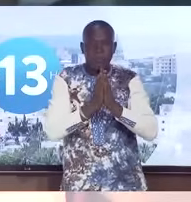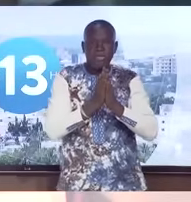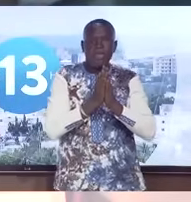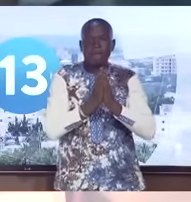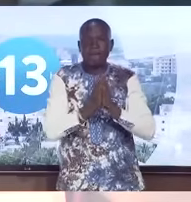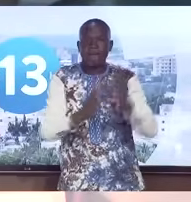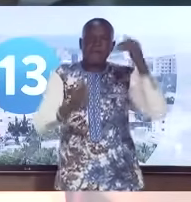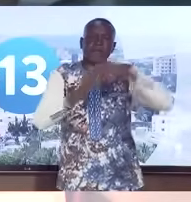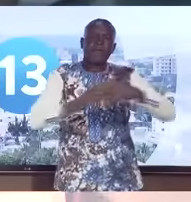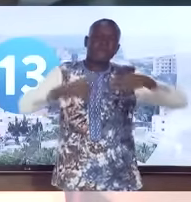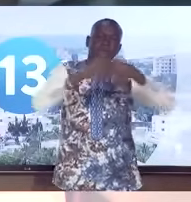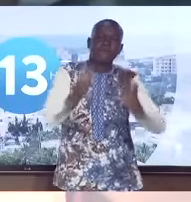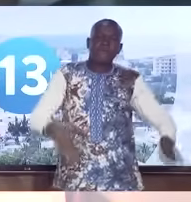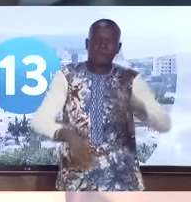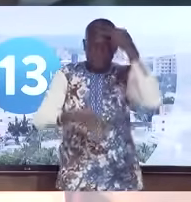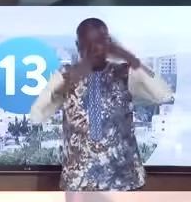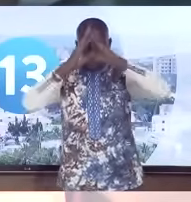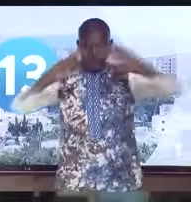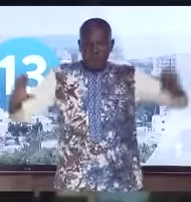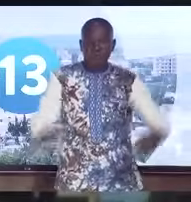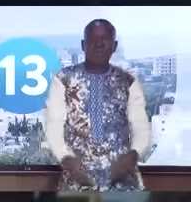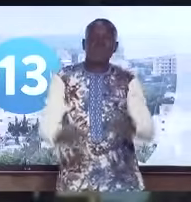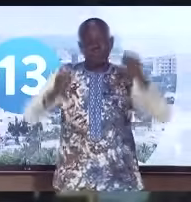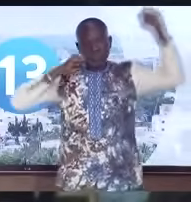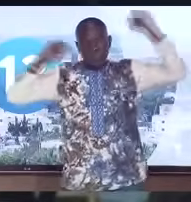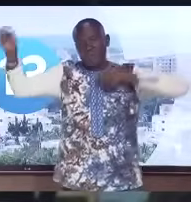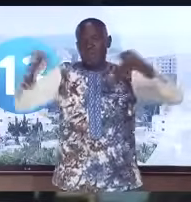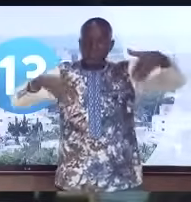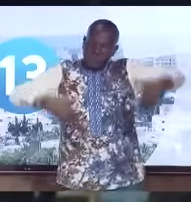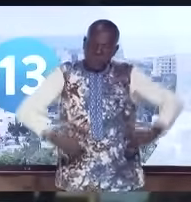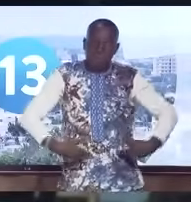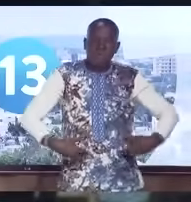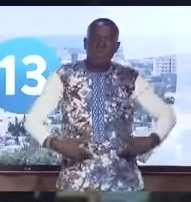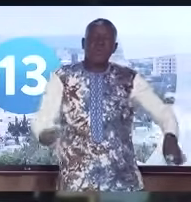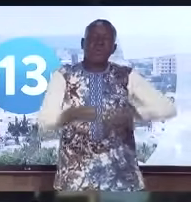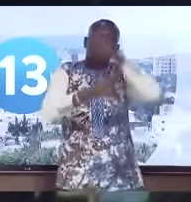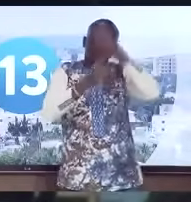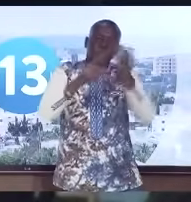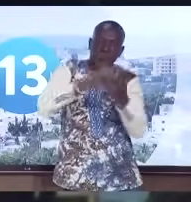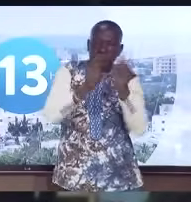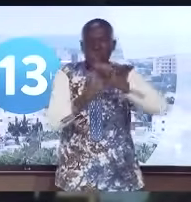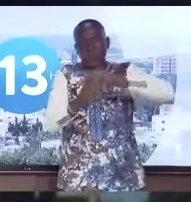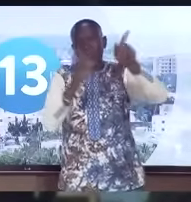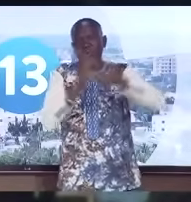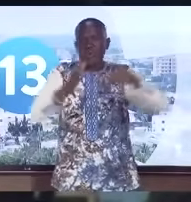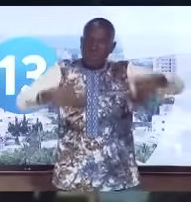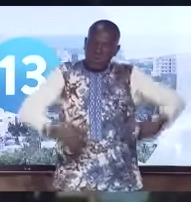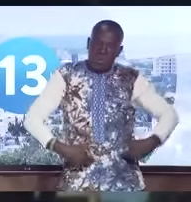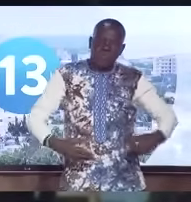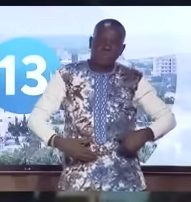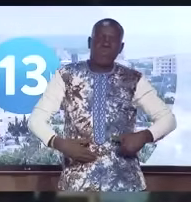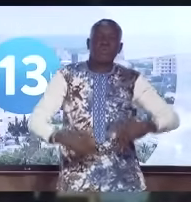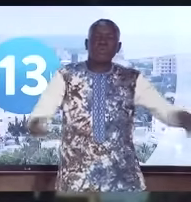Dans le département ministériel en charge des sports et de la jeunesse, le sujet de la formation professionnelle des jeunes est à l'ordre du